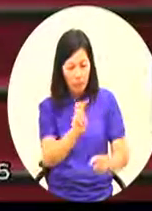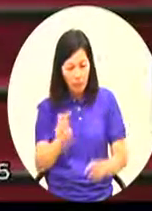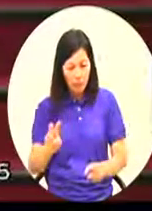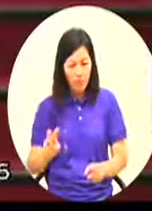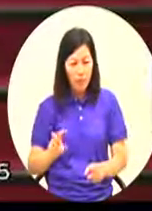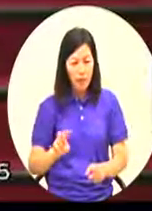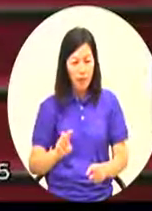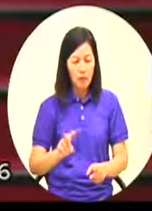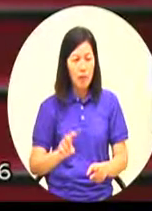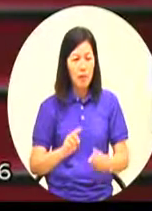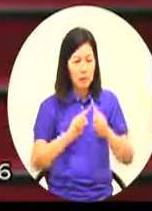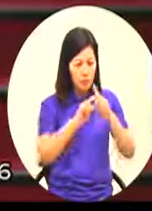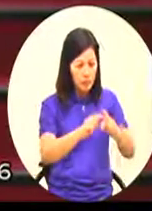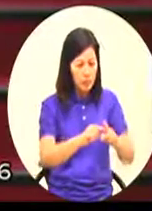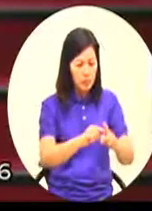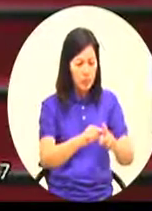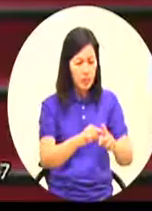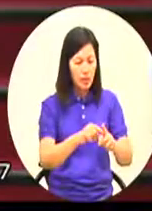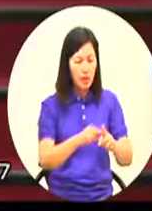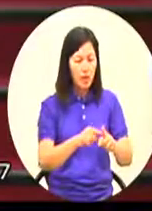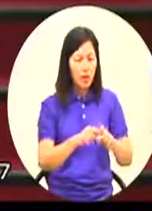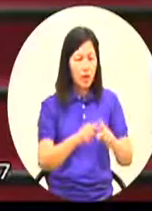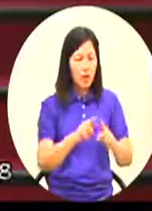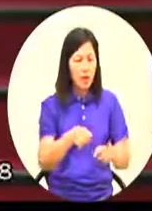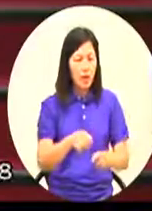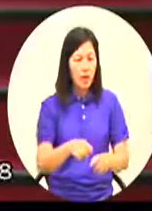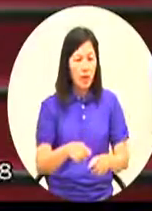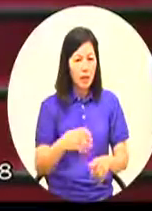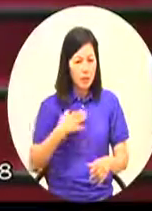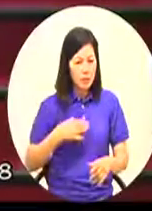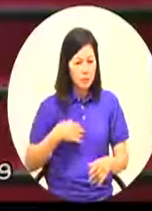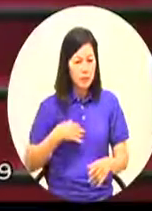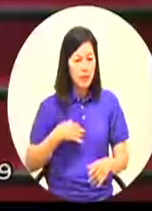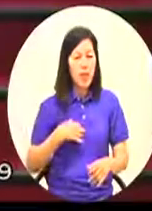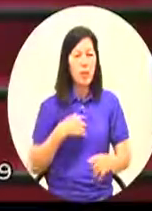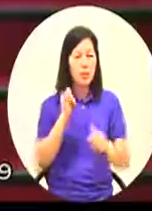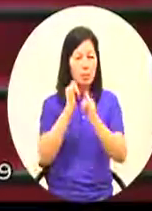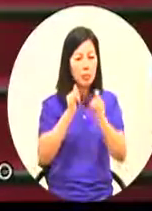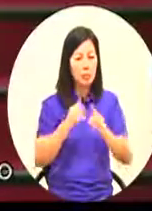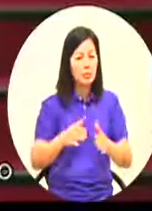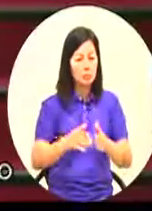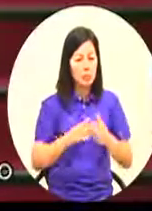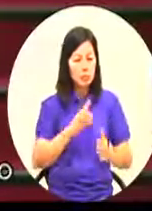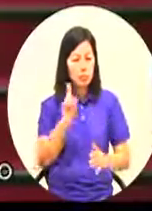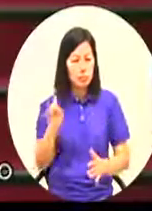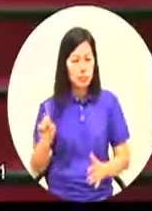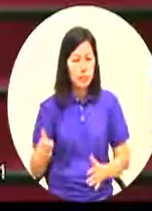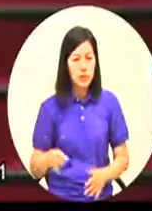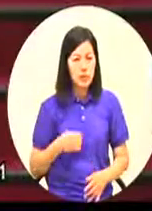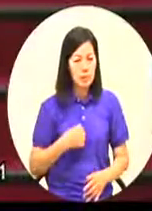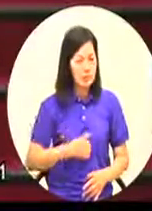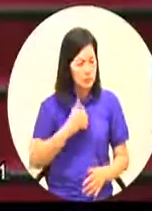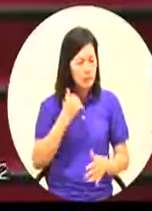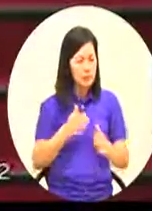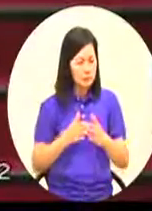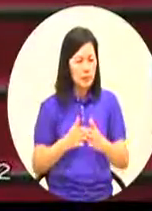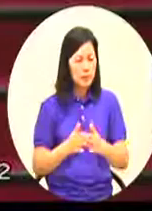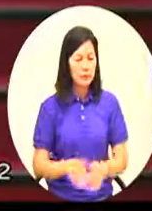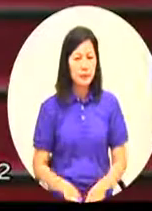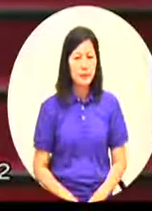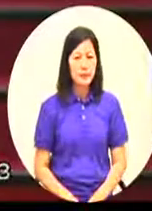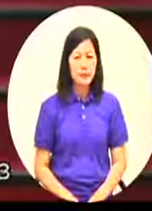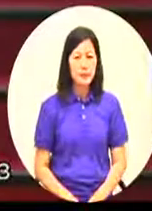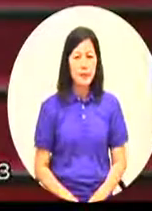直接面对我们农民的需要，现场了解，你才会知道说真的我们很需要了哈。那在